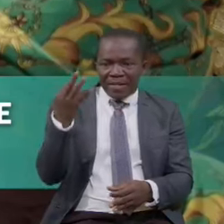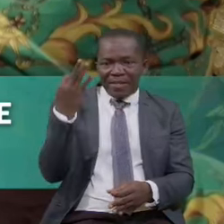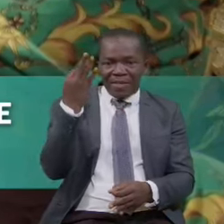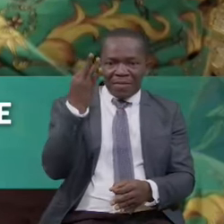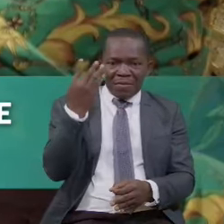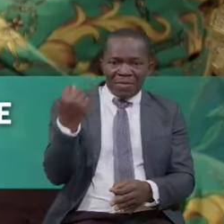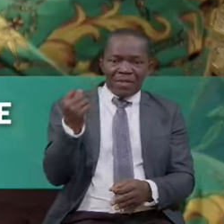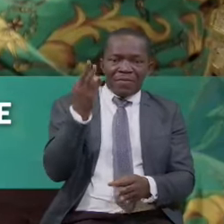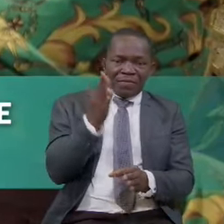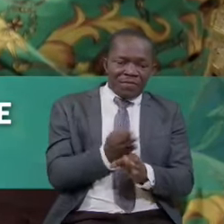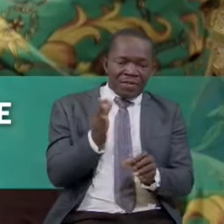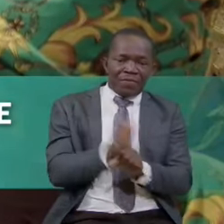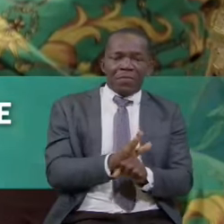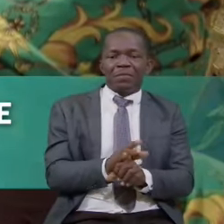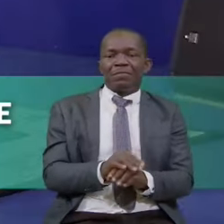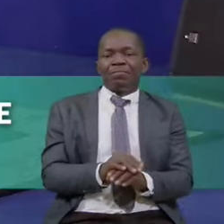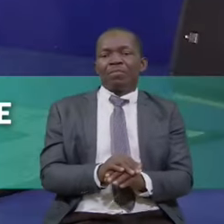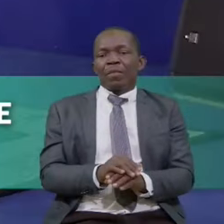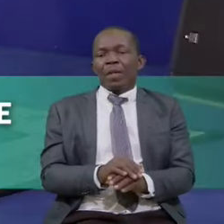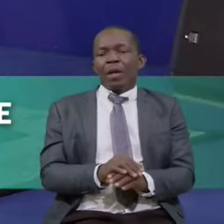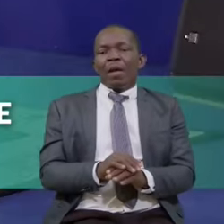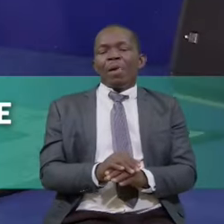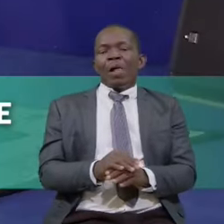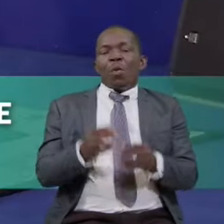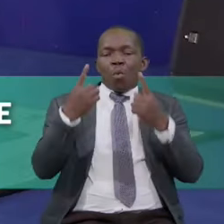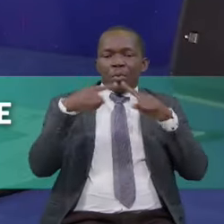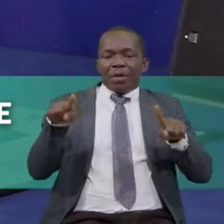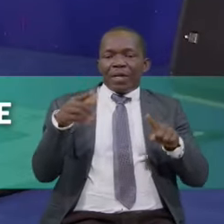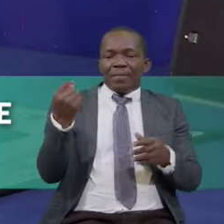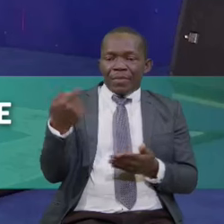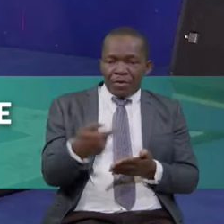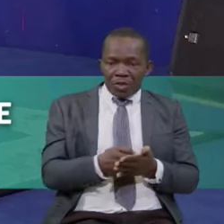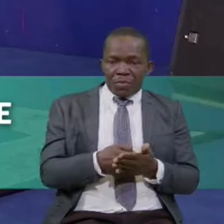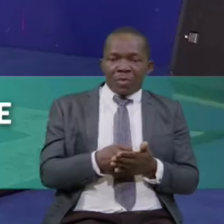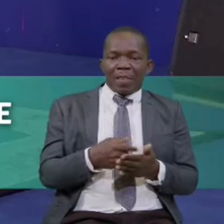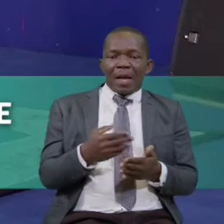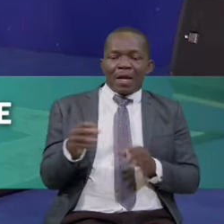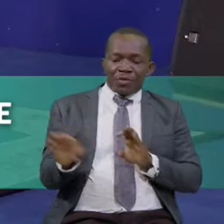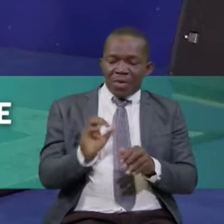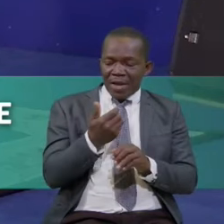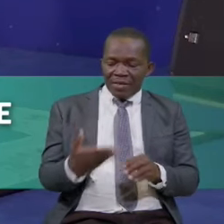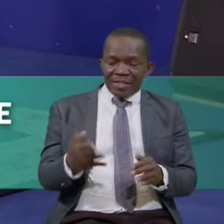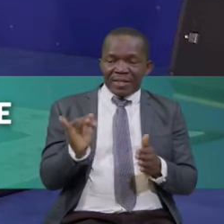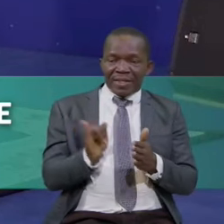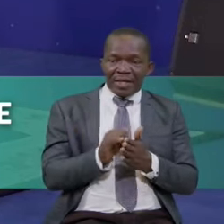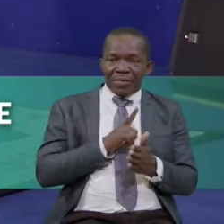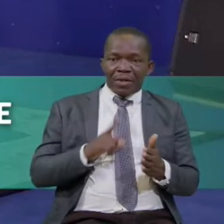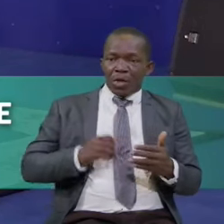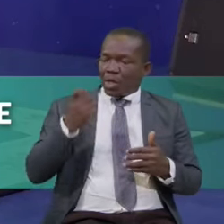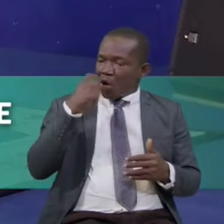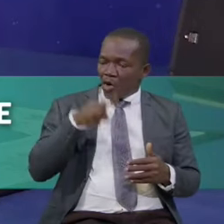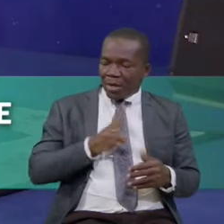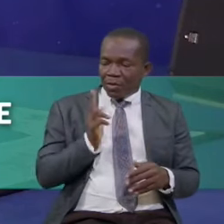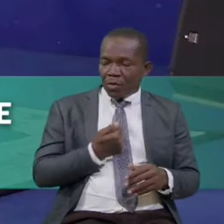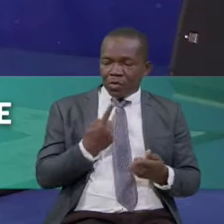proclamons l'Évangile nous faisons ce que le Seigneur nous appelle à faire et nous espérons que les fidèles